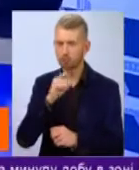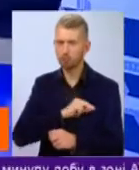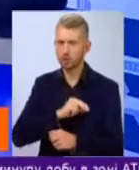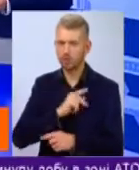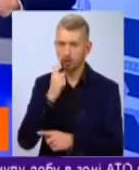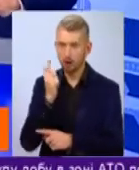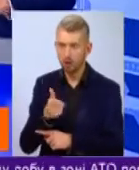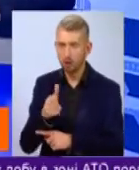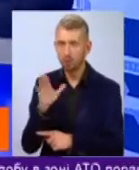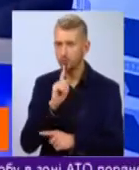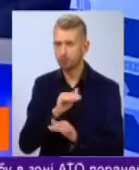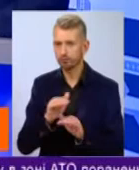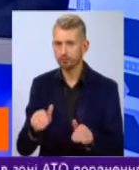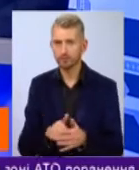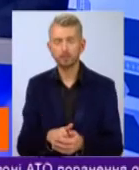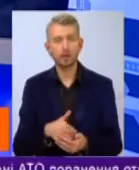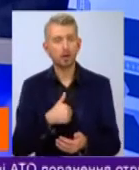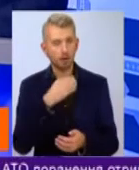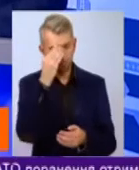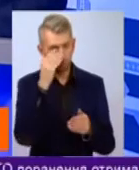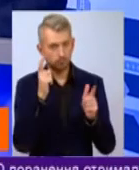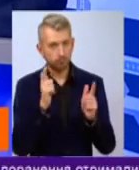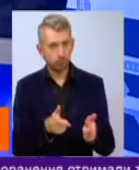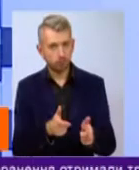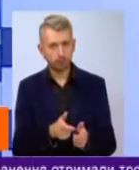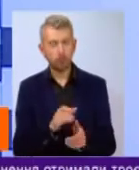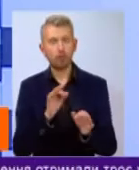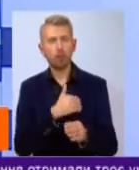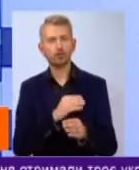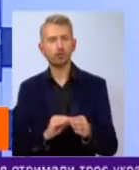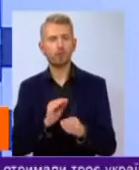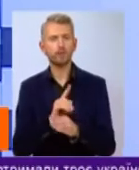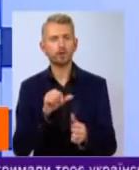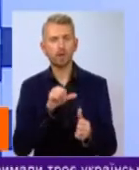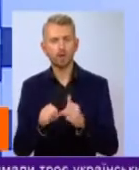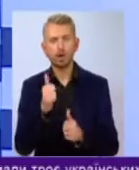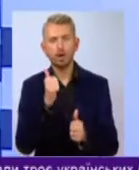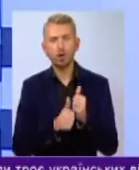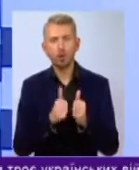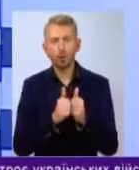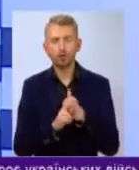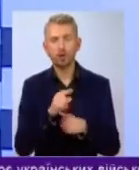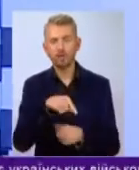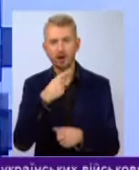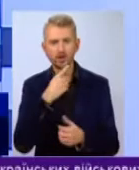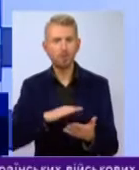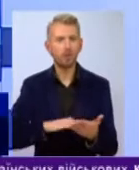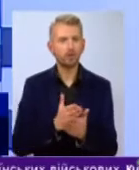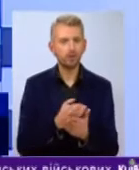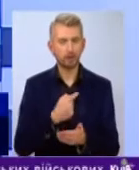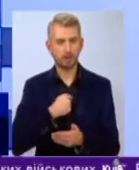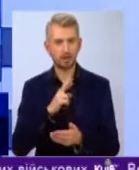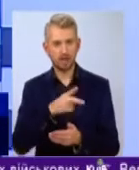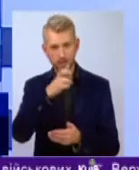камери. Потім якось це все затихло. Я погоджуюсь повністю з колегою. Хочу доповнити, що крім кожного, як ви кажете, політичного, для мене як